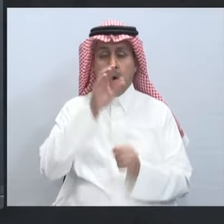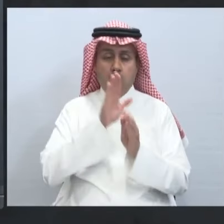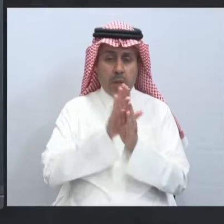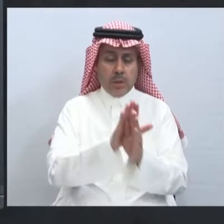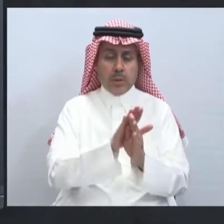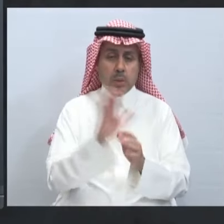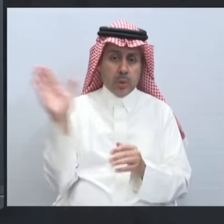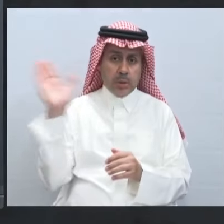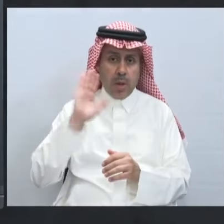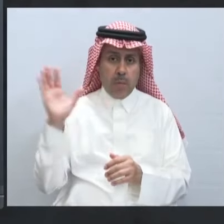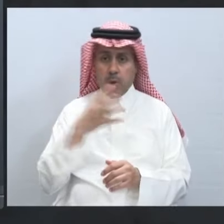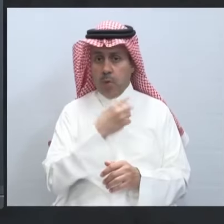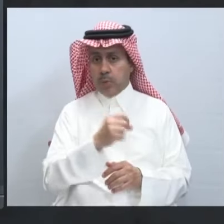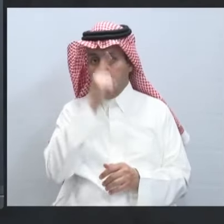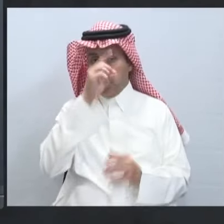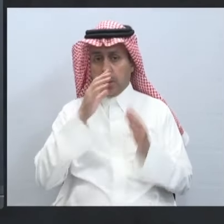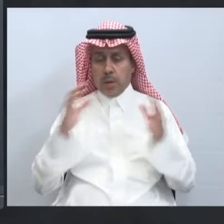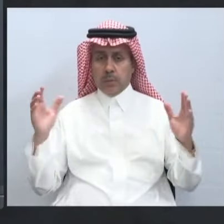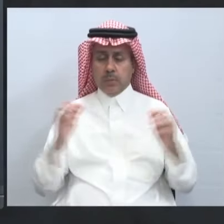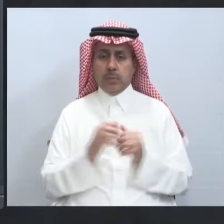والسلام عليكم ورحمه الله وبركاته